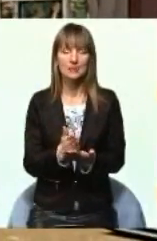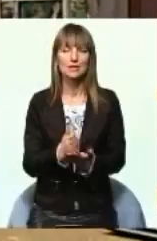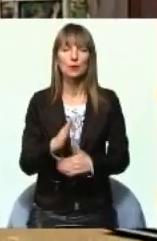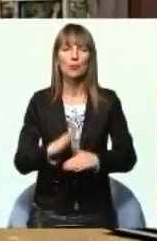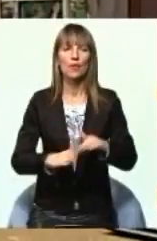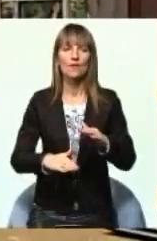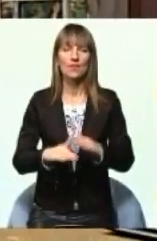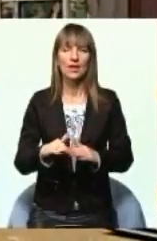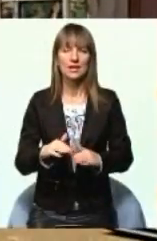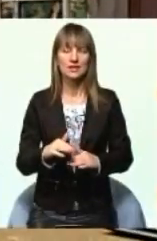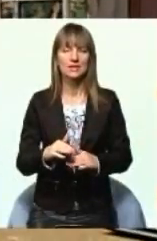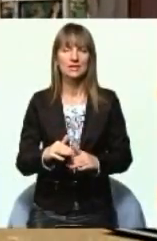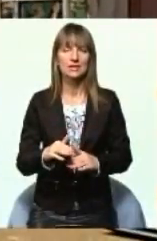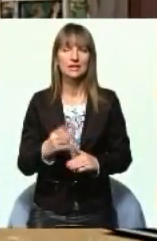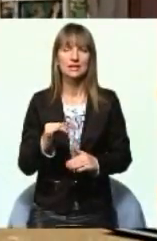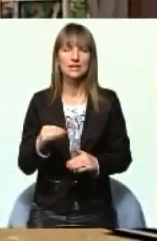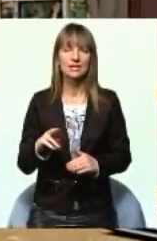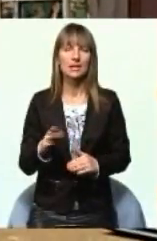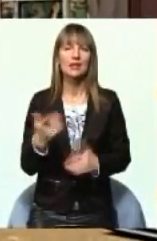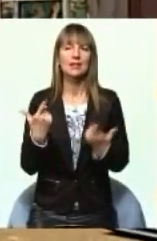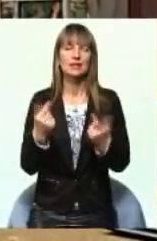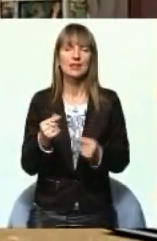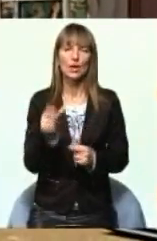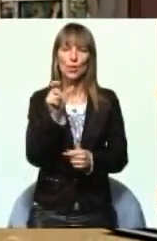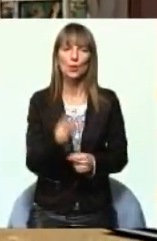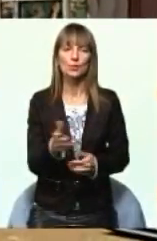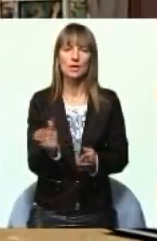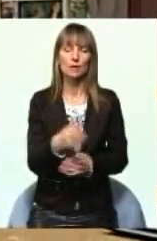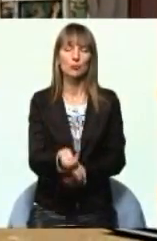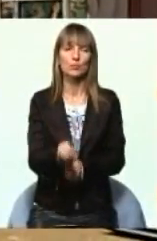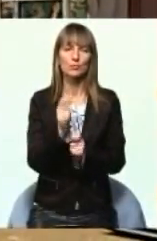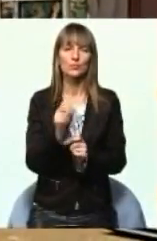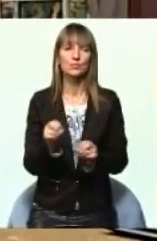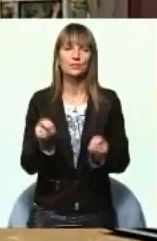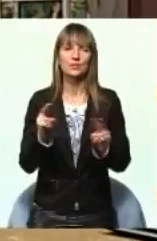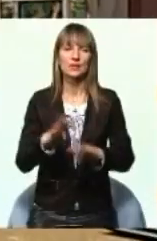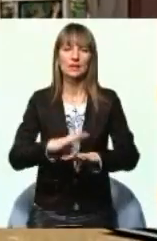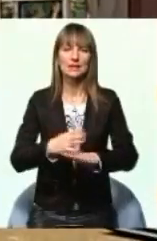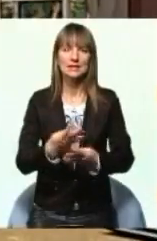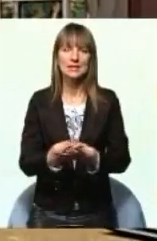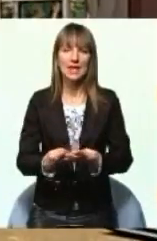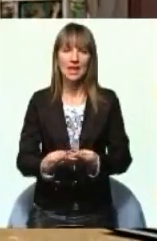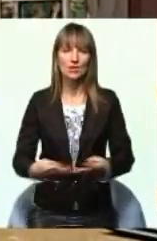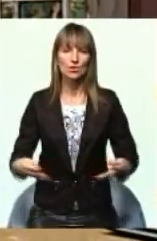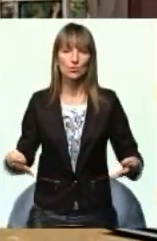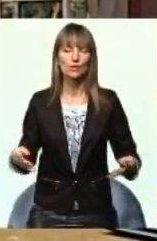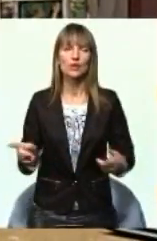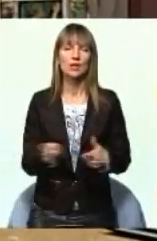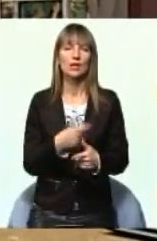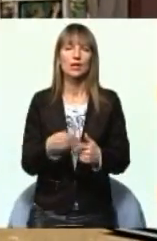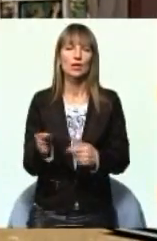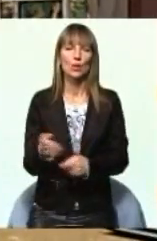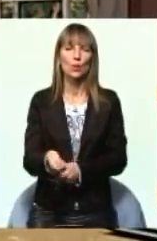которая рыбаки ловят рыбу специальными принадлежностями, сетью или